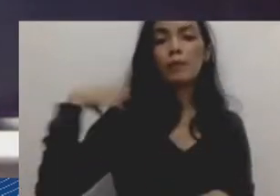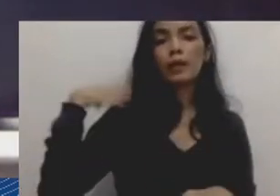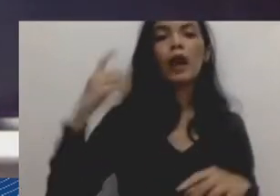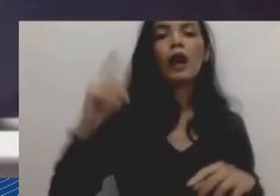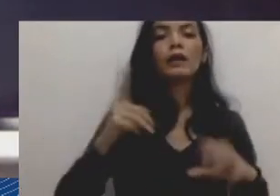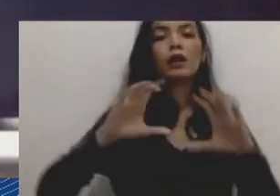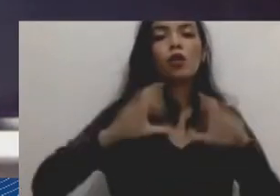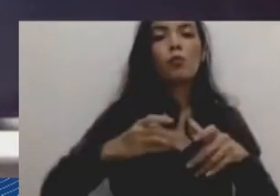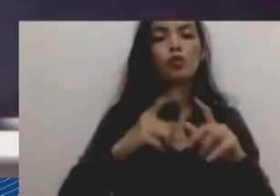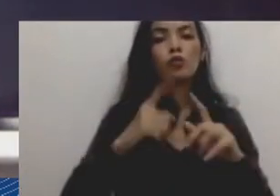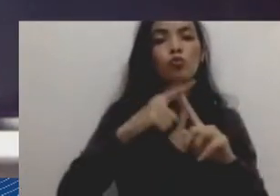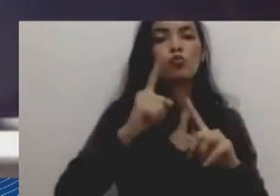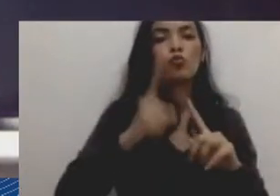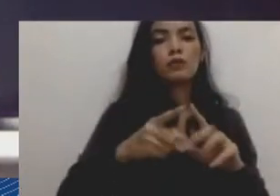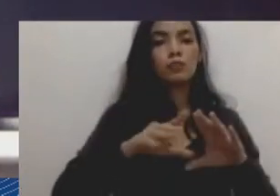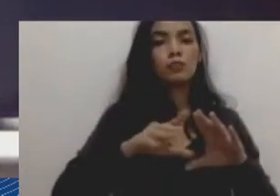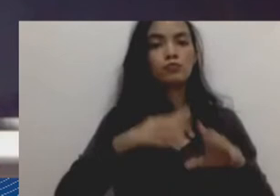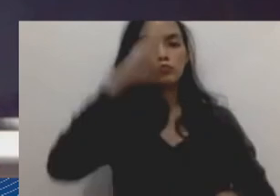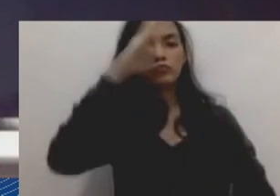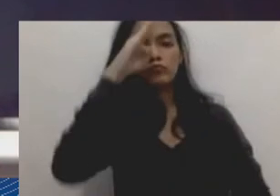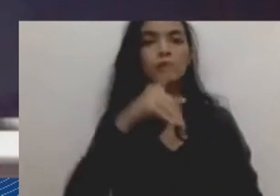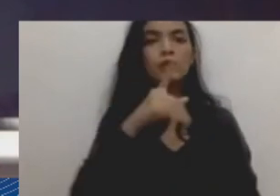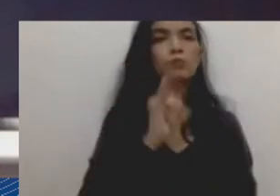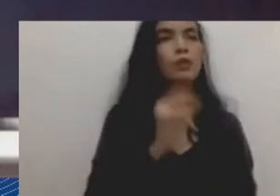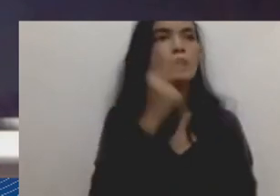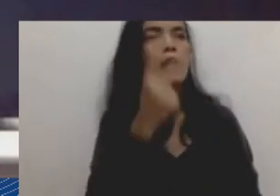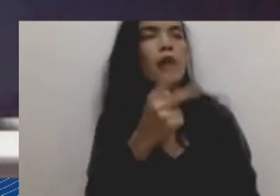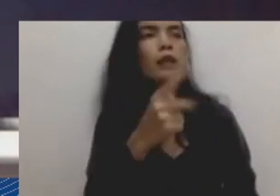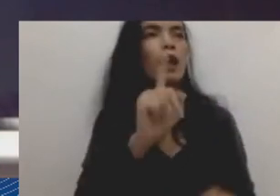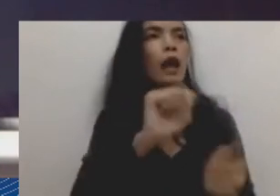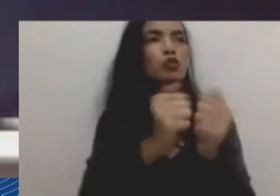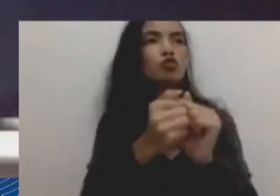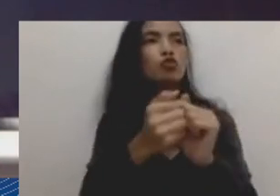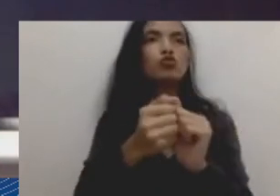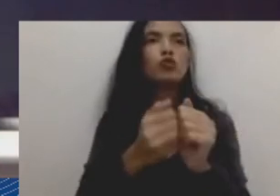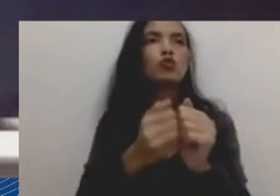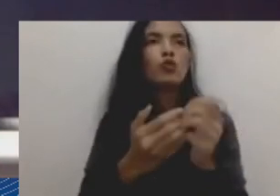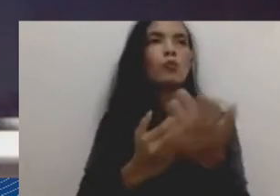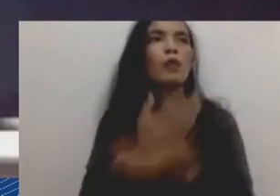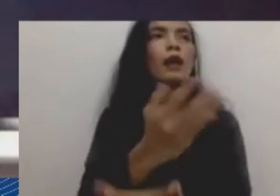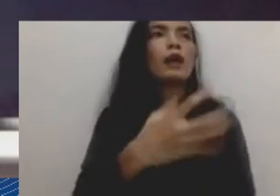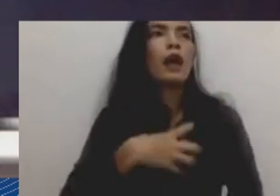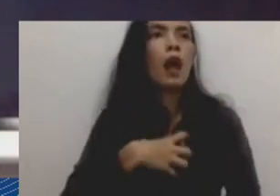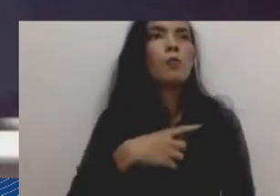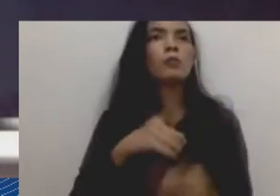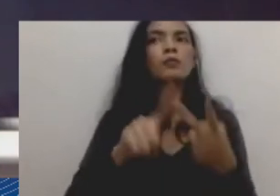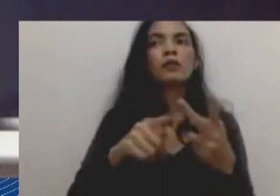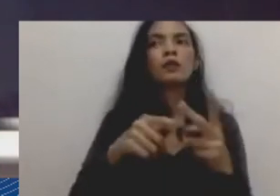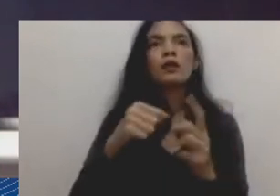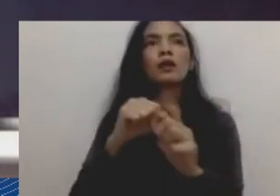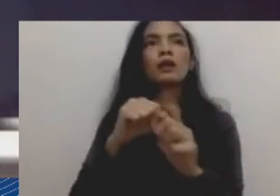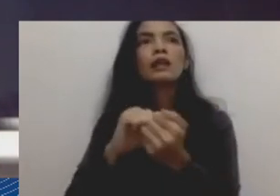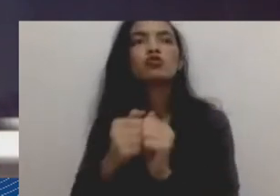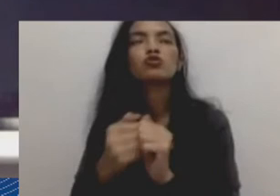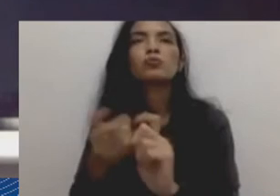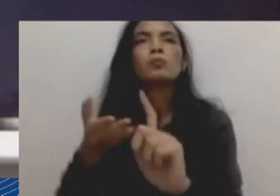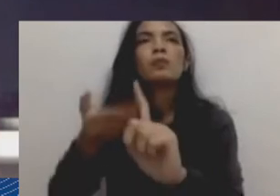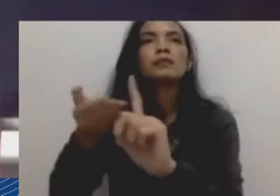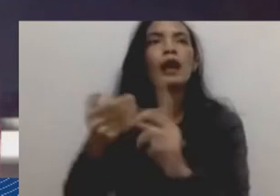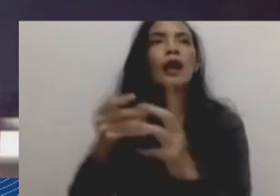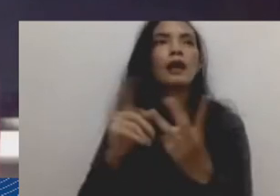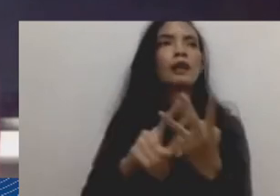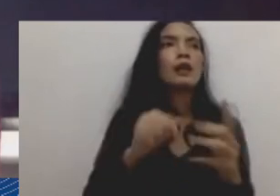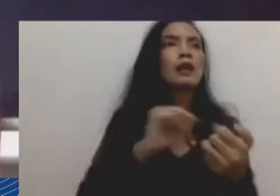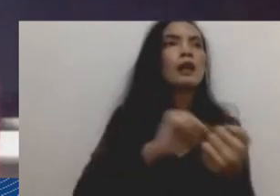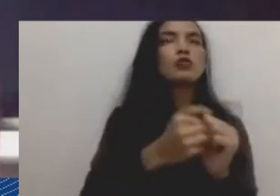tetap memonitor kasus-kasus pelecehan ataupun pelanggaran hak asasi manusia untuk perempuan dan juga anak. Dan